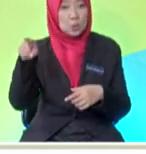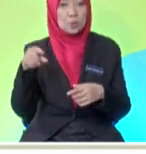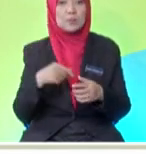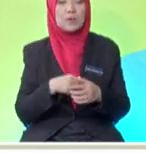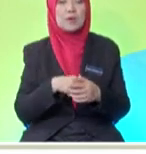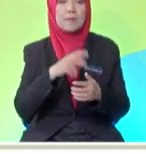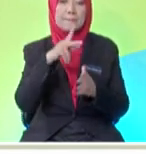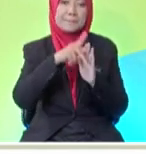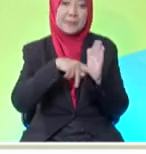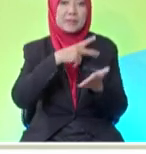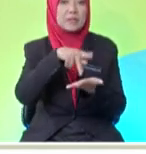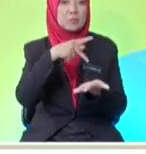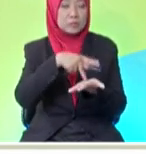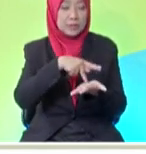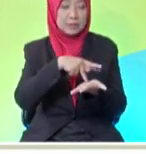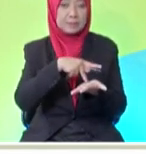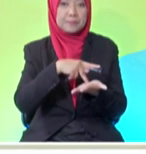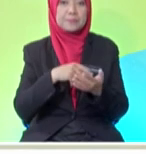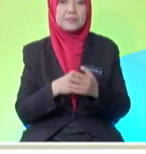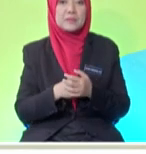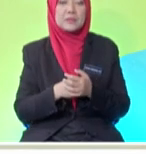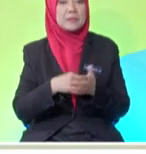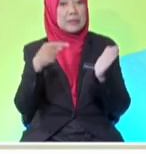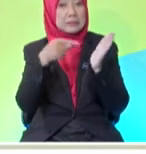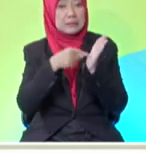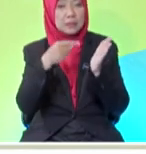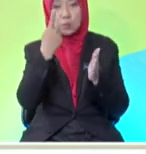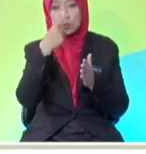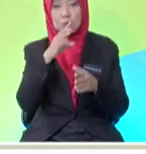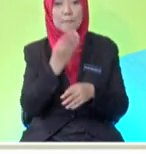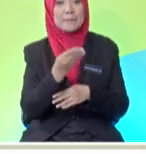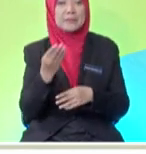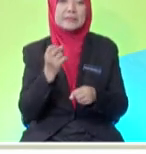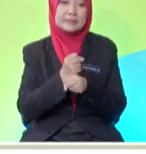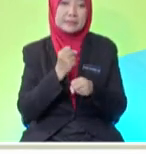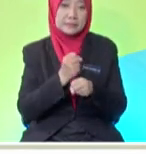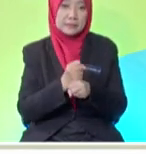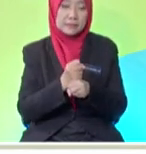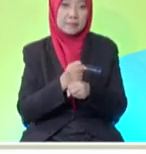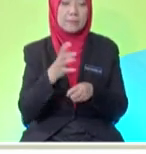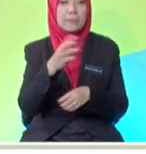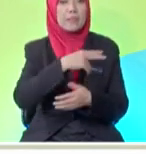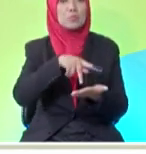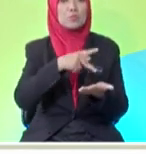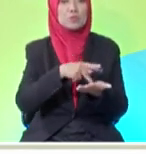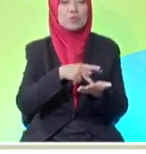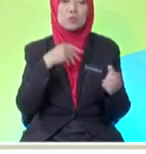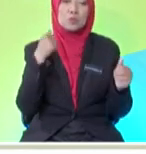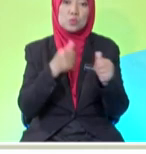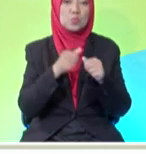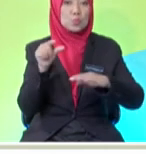penanda pusat yaitu menanda titik pada benda kerja selain padi itu penentu pusat pun dia digunakan